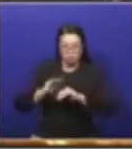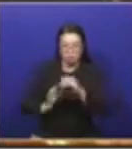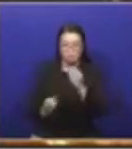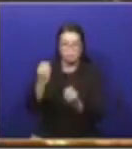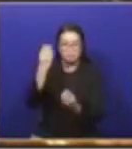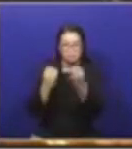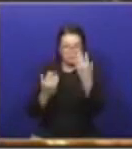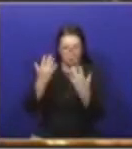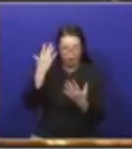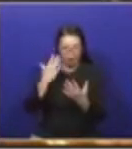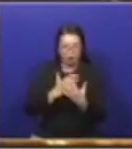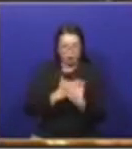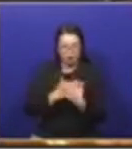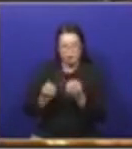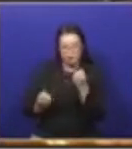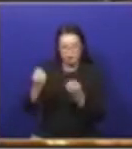ขอย้ำนะครับเพื่อเพิ่มพื้นที่ป่าดูรัก